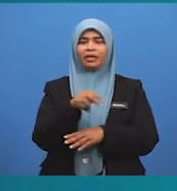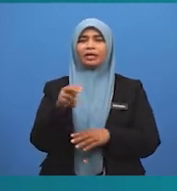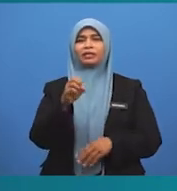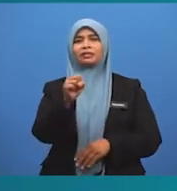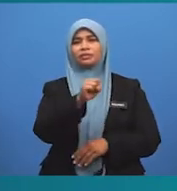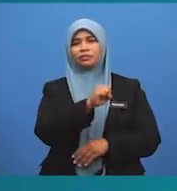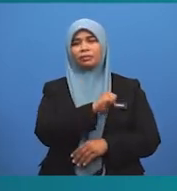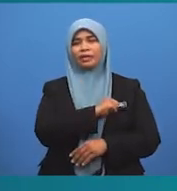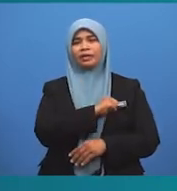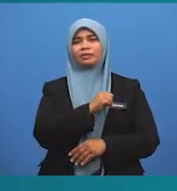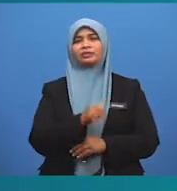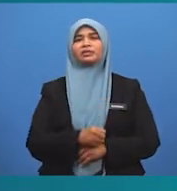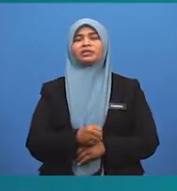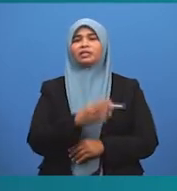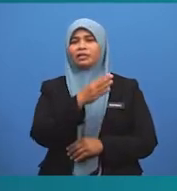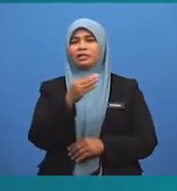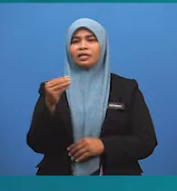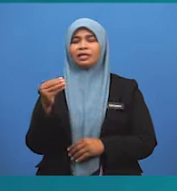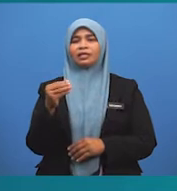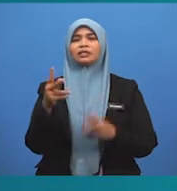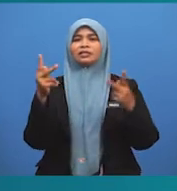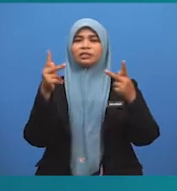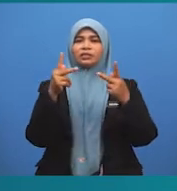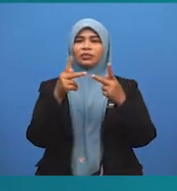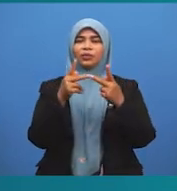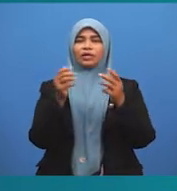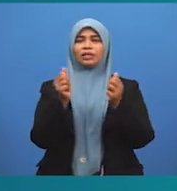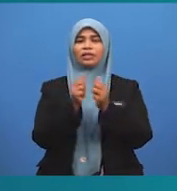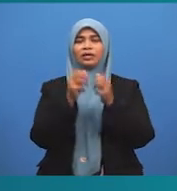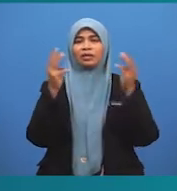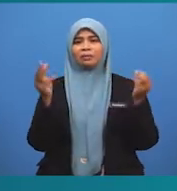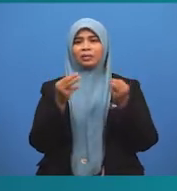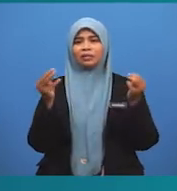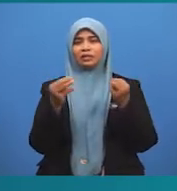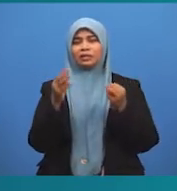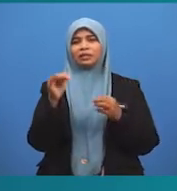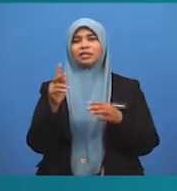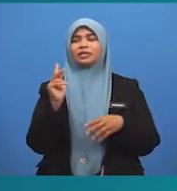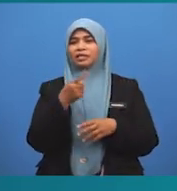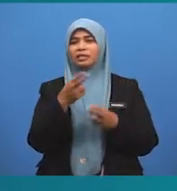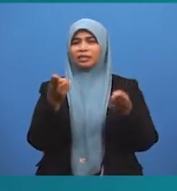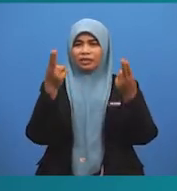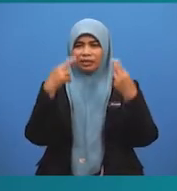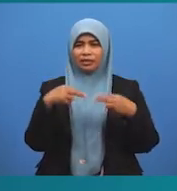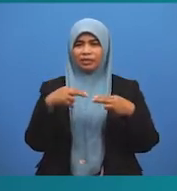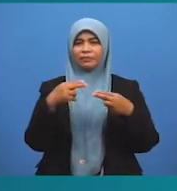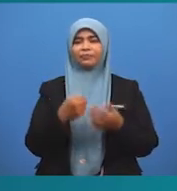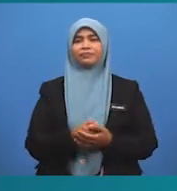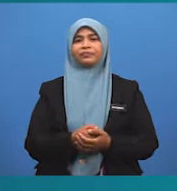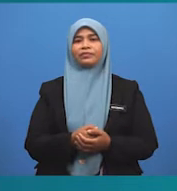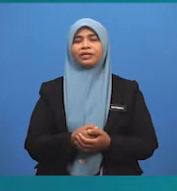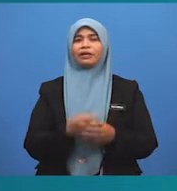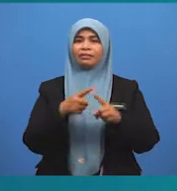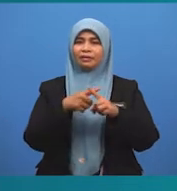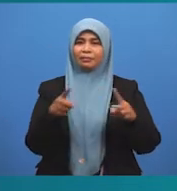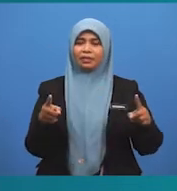berpakaian sopan dan sesuai dengan majlis yang kita hadiri.